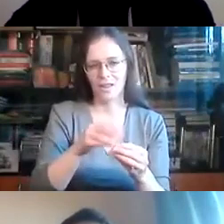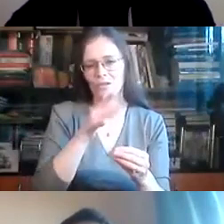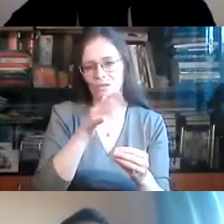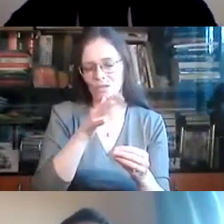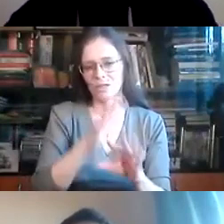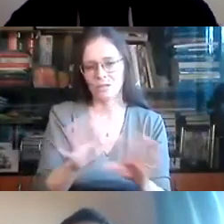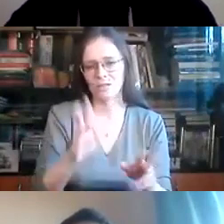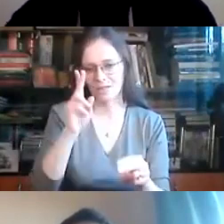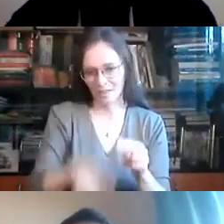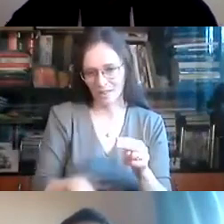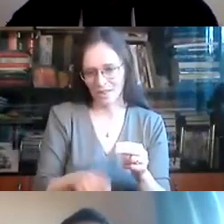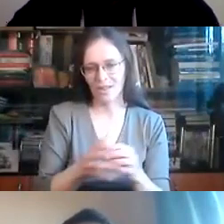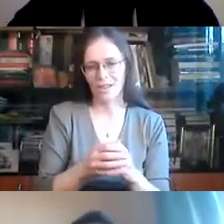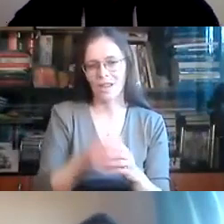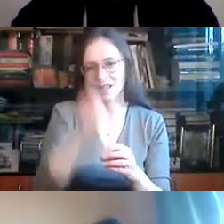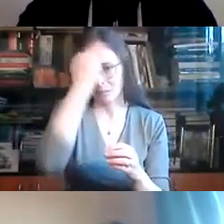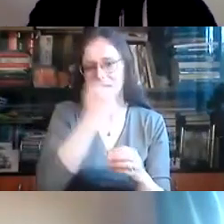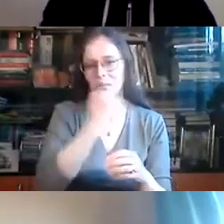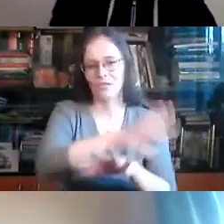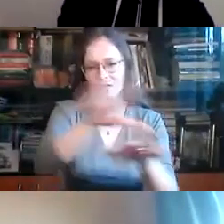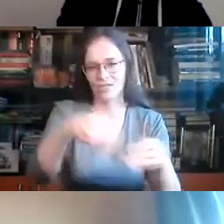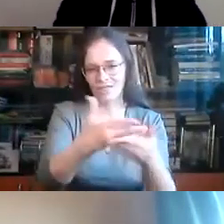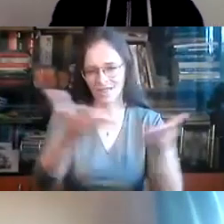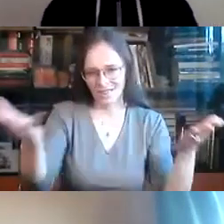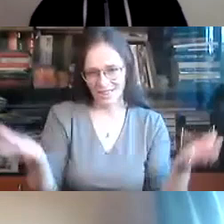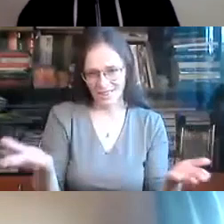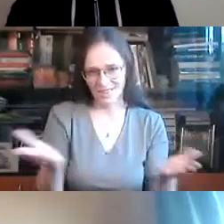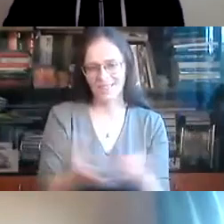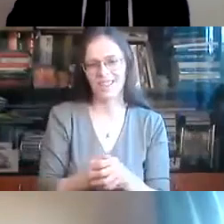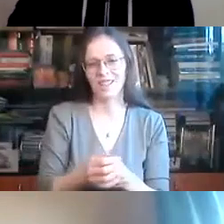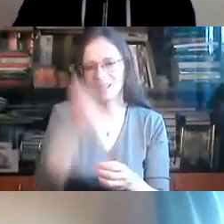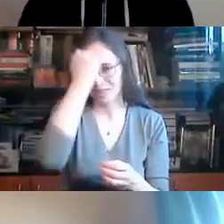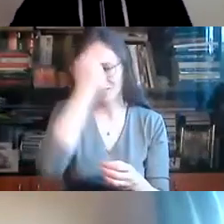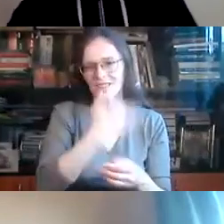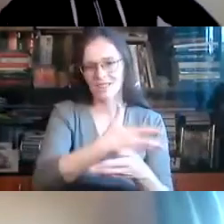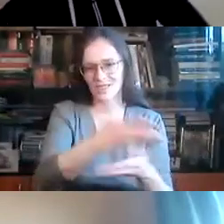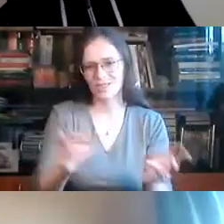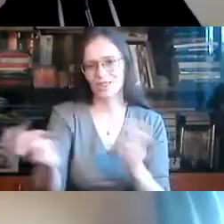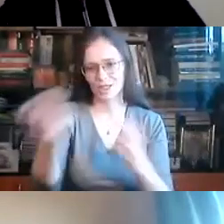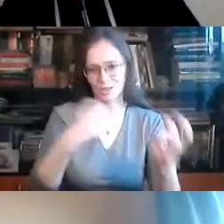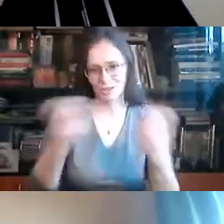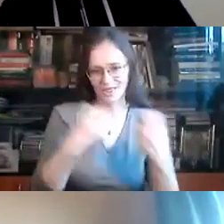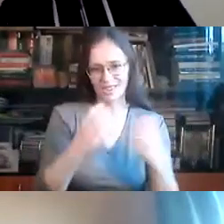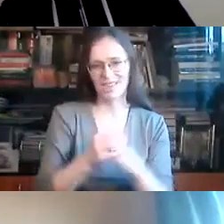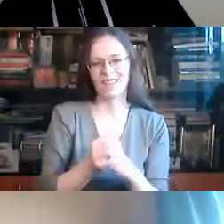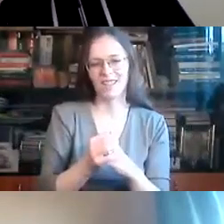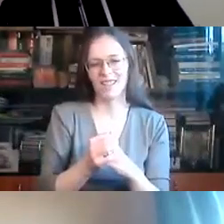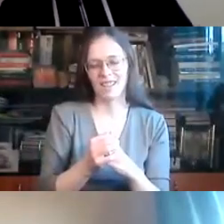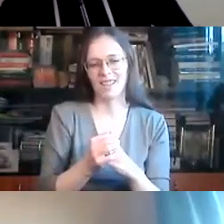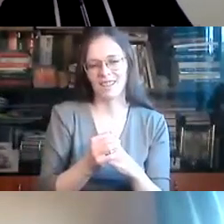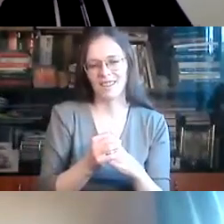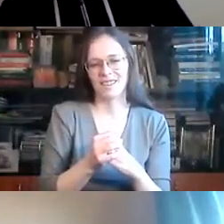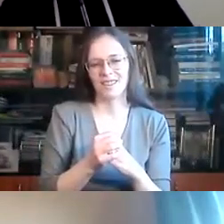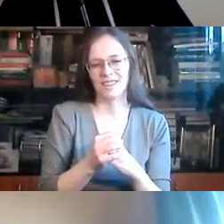спасибо вам огромное. Я очень благодарю вас всех, да, сердечки. И Эмма, огромное тебе